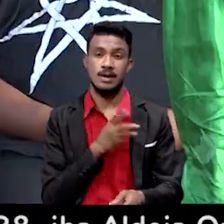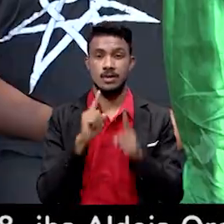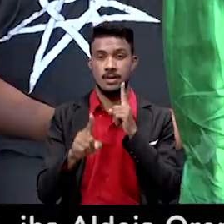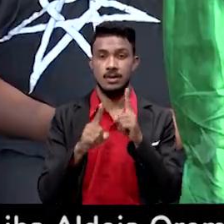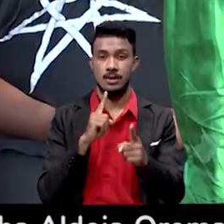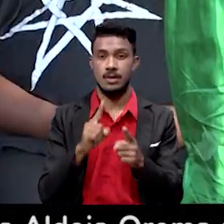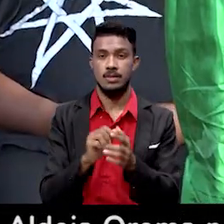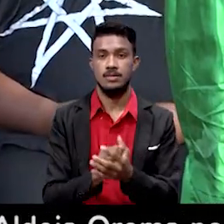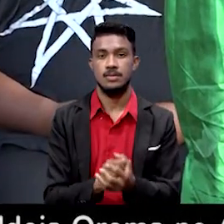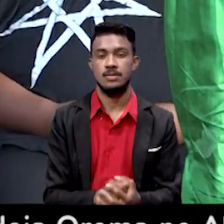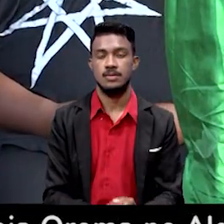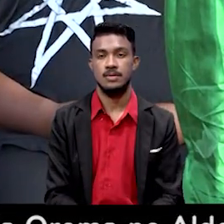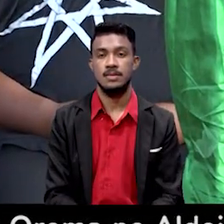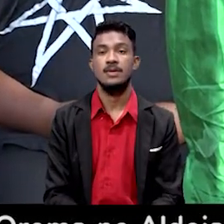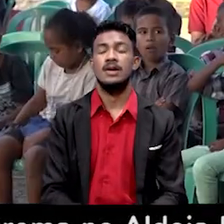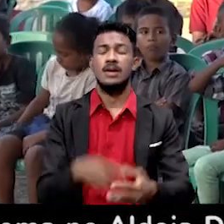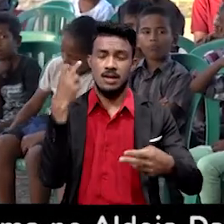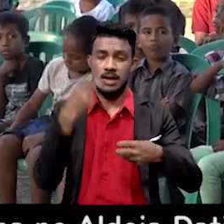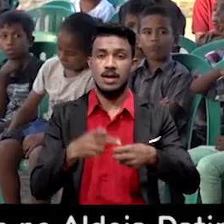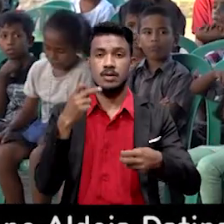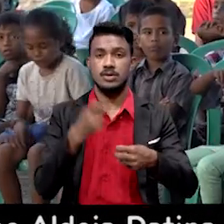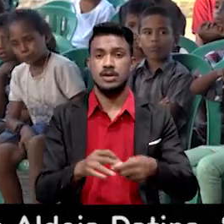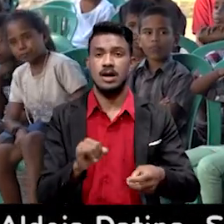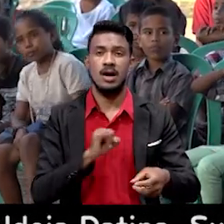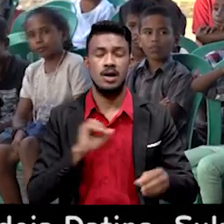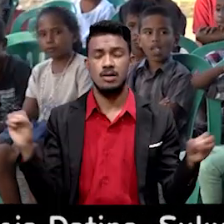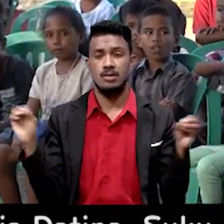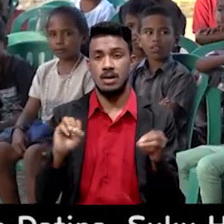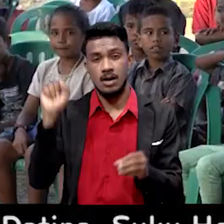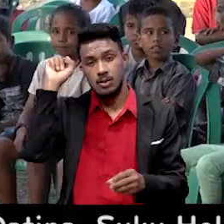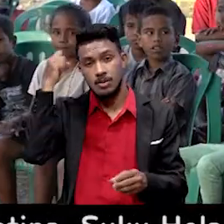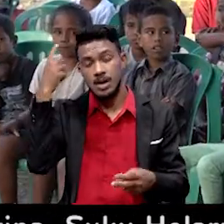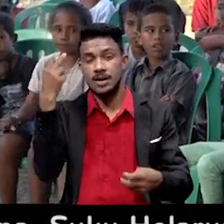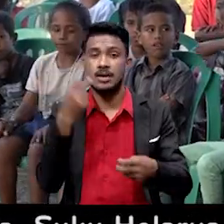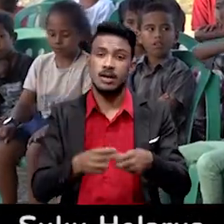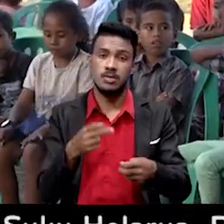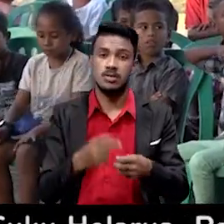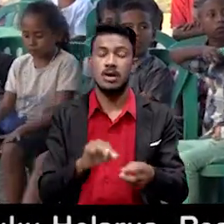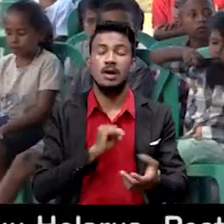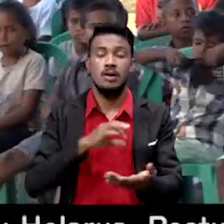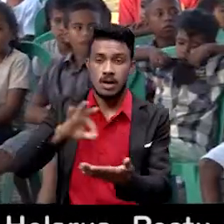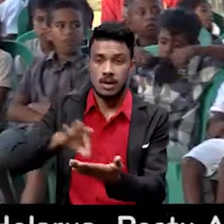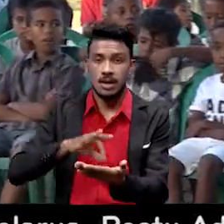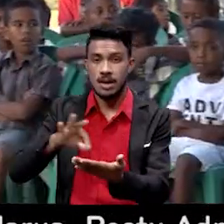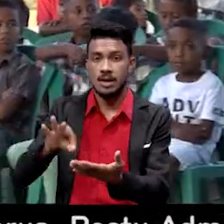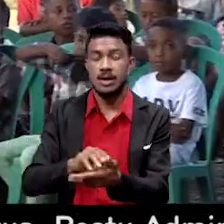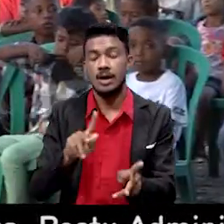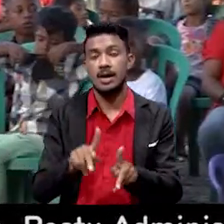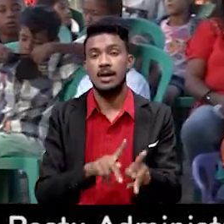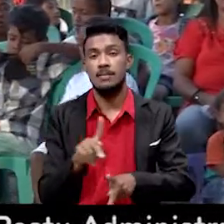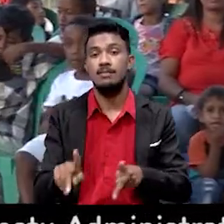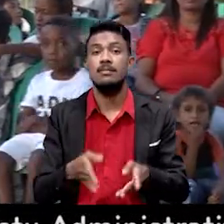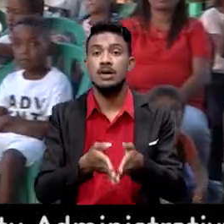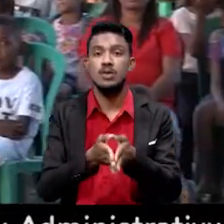oh terus ah terus jauh la kumbre ni terus ne hama kare kliur maka em husu terus